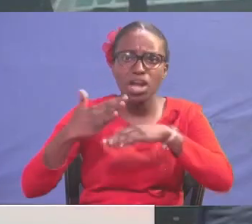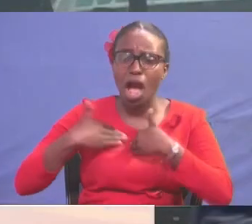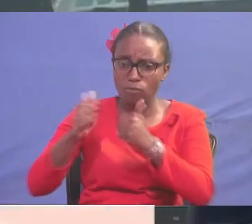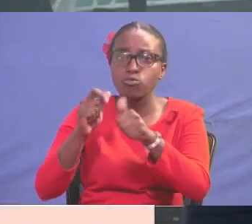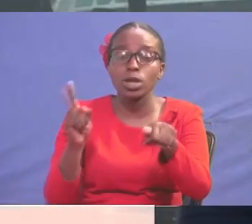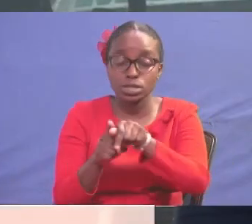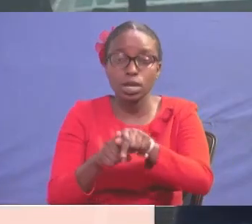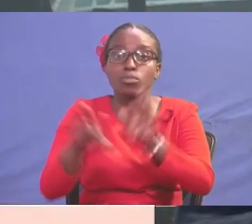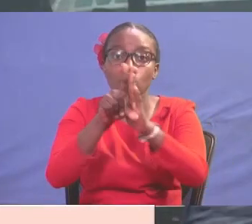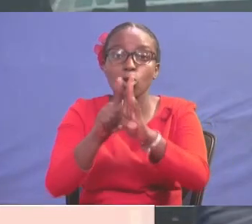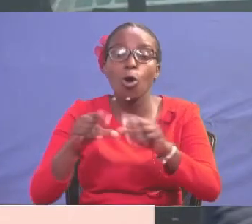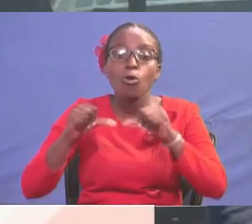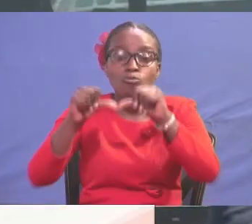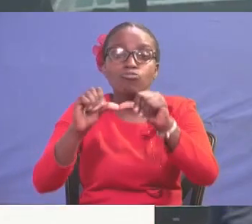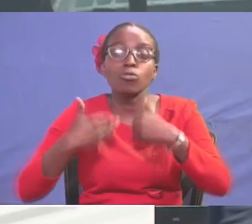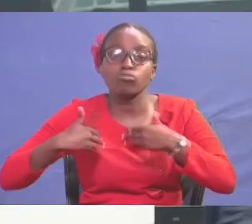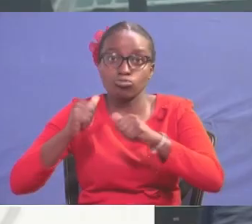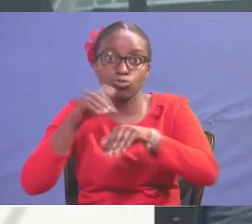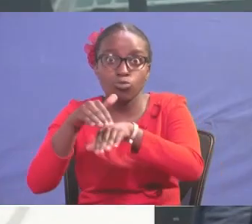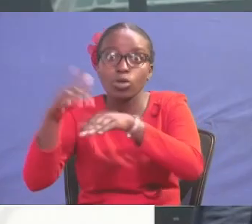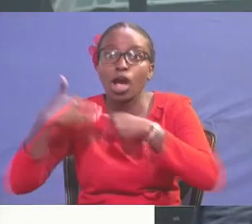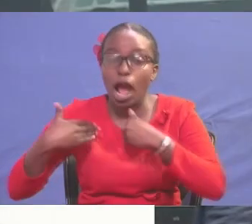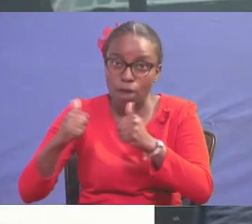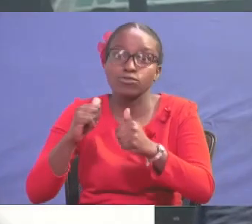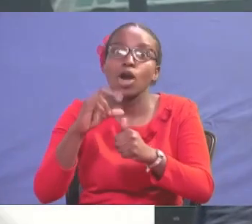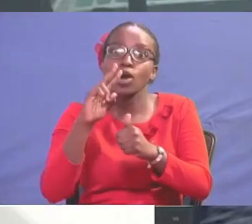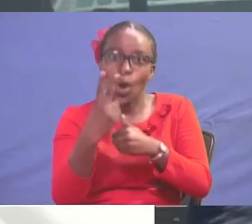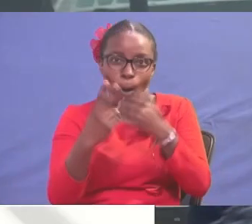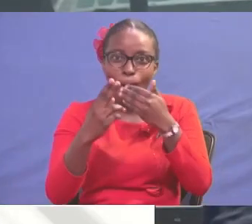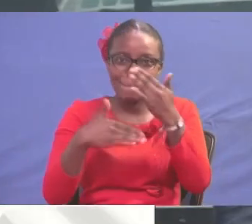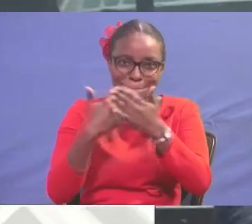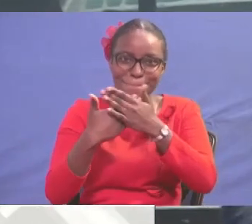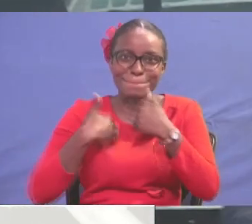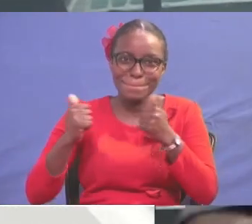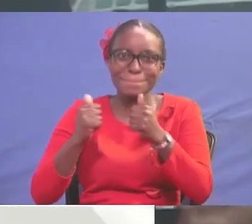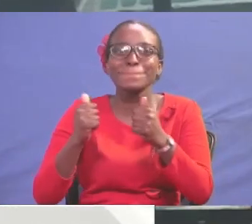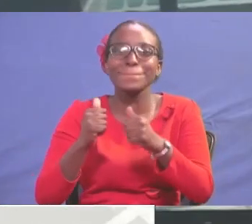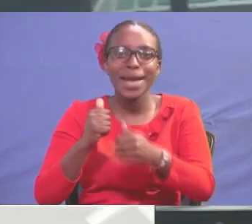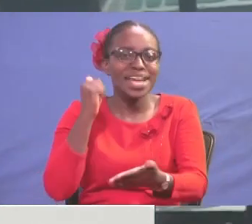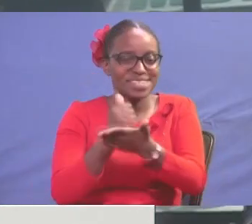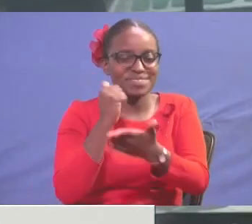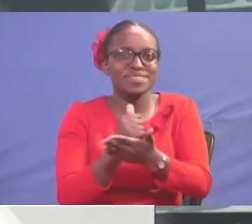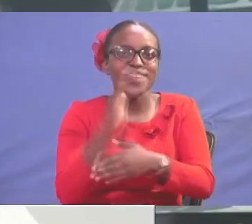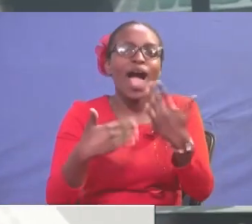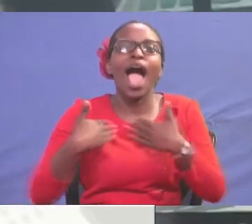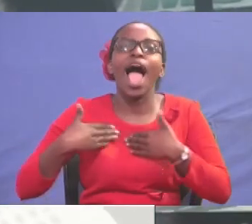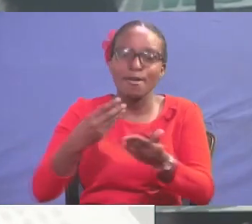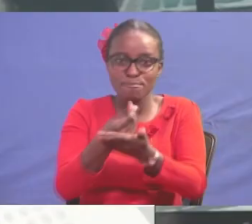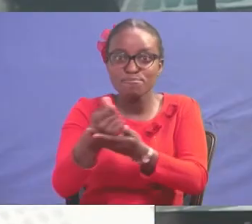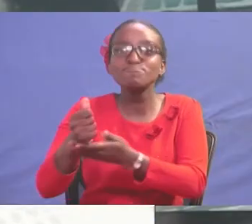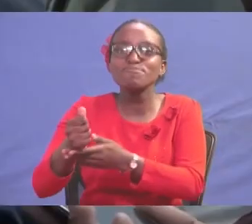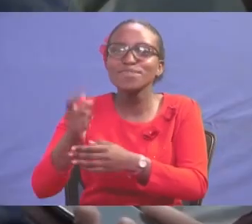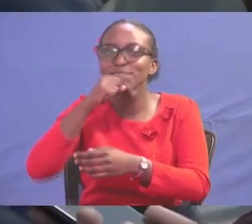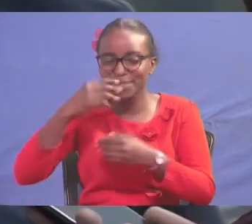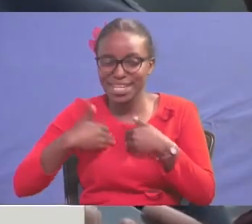pia wanafuata sheria, lakini bado tu wao wanasema paka hakikishe pesa zake amezimaliza, atafuatwa yeye vile